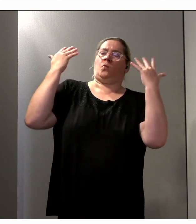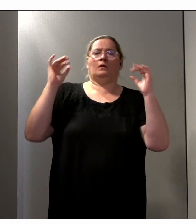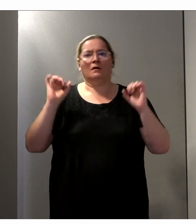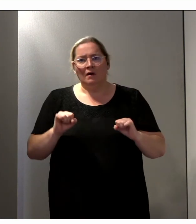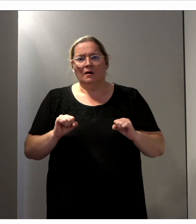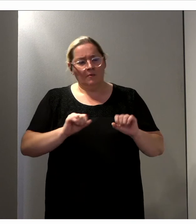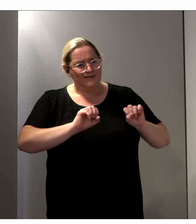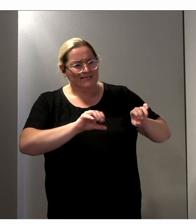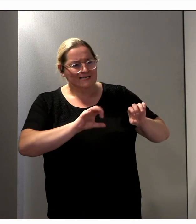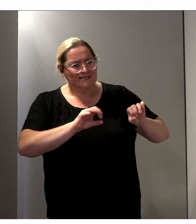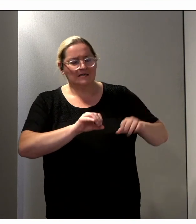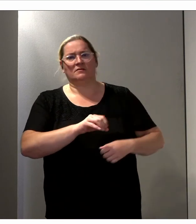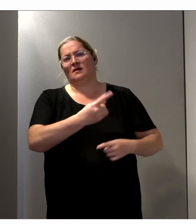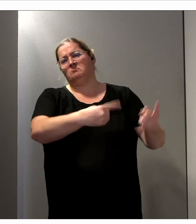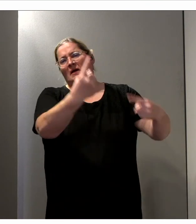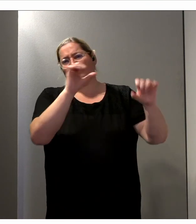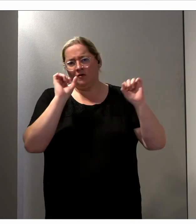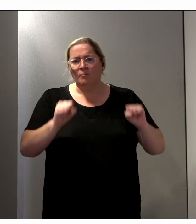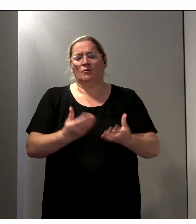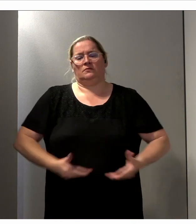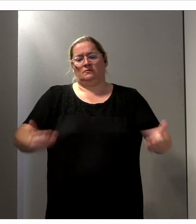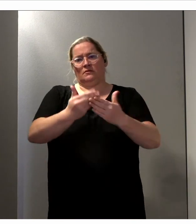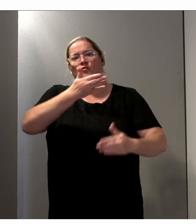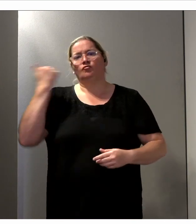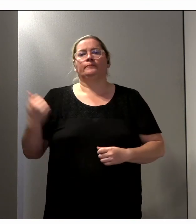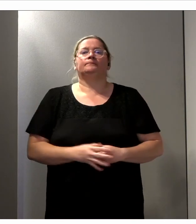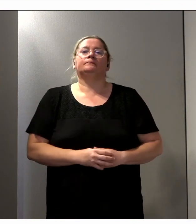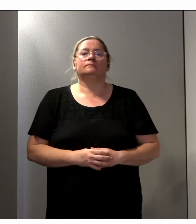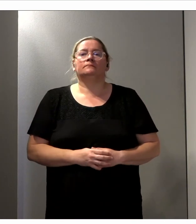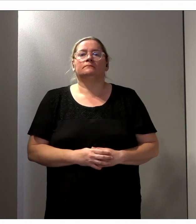pourrait donner beaucoup, beaucoup, beaucoup. Et